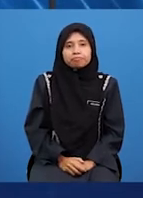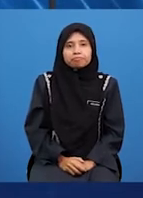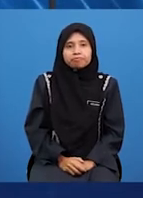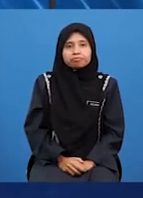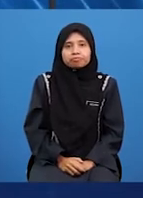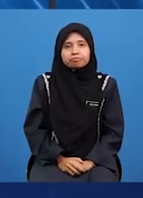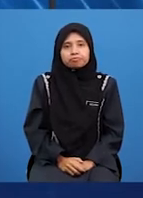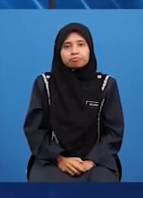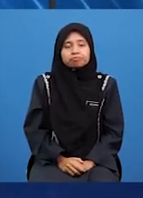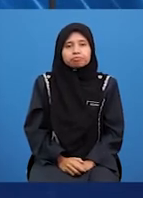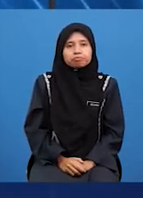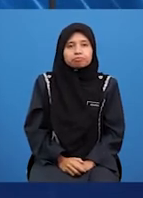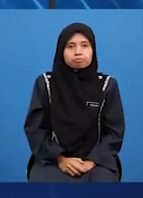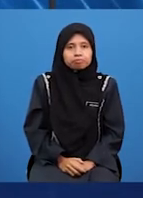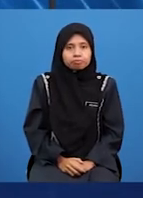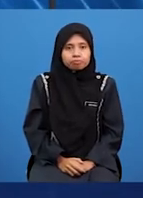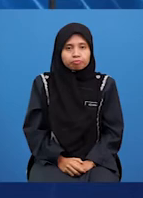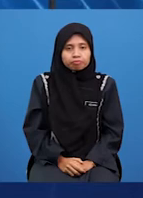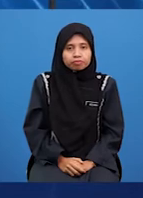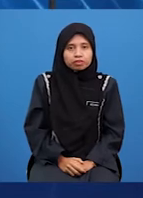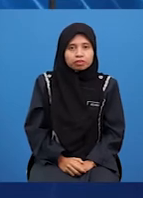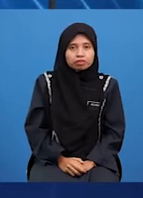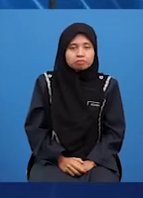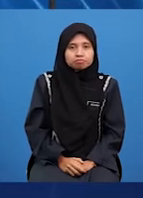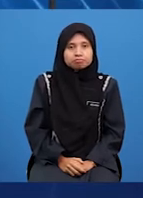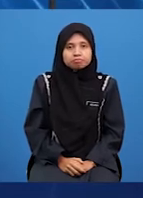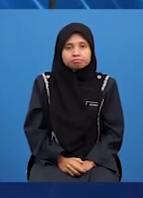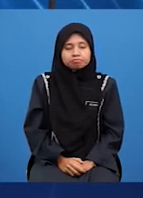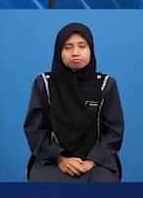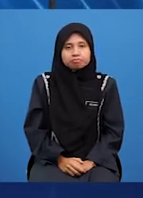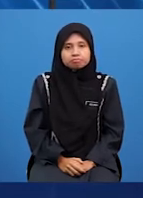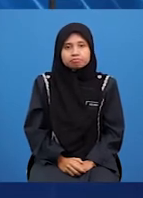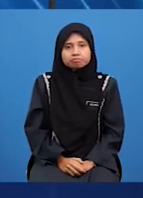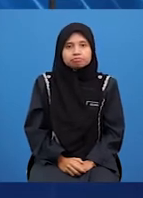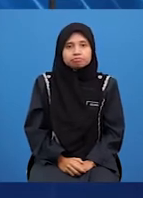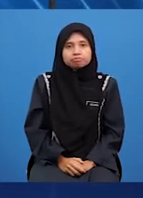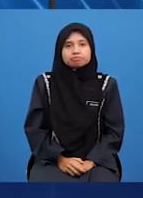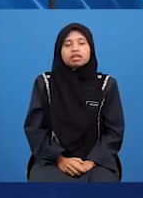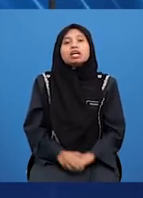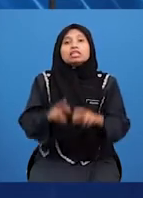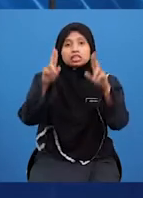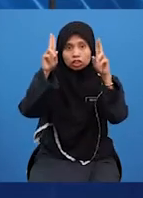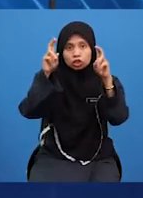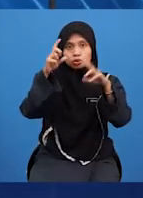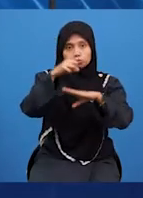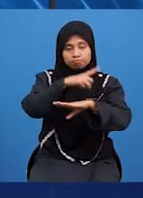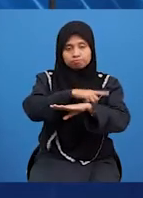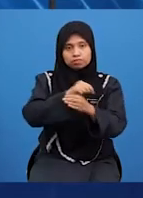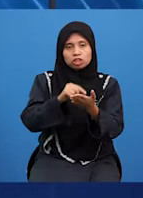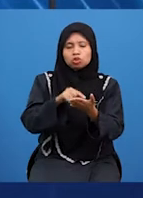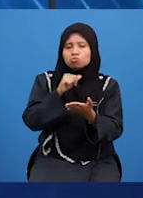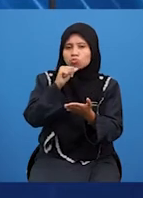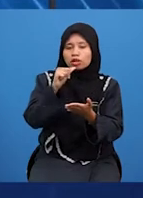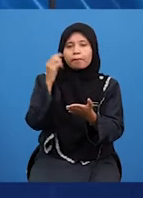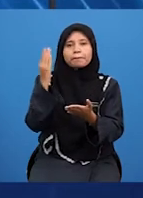Merah-merah makngah. Ya, sebab apa kita pakai merah ni? Supaya buka mata pelajar-pelajar. Ya, betul. Sebab topik hari ini bukan topik biasa. Biasa